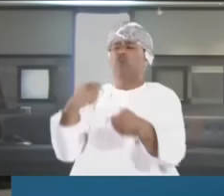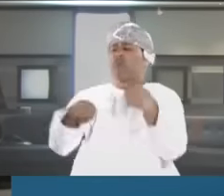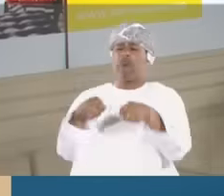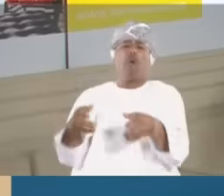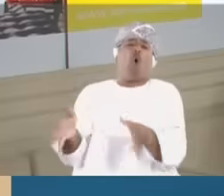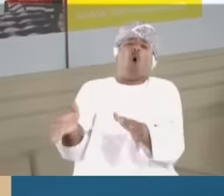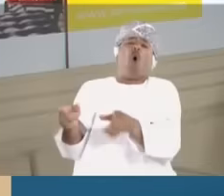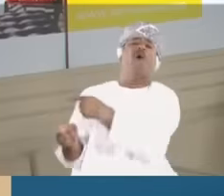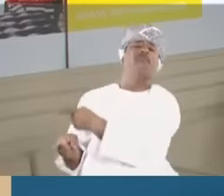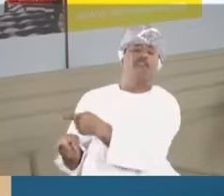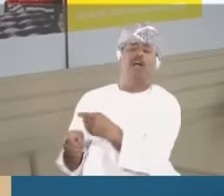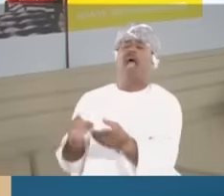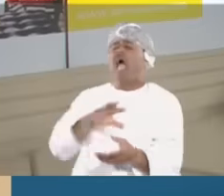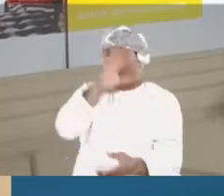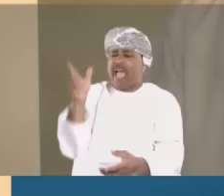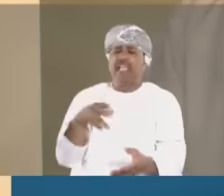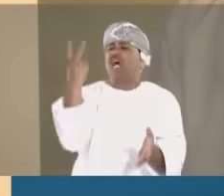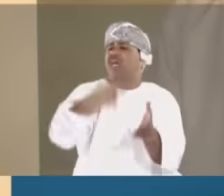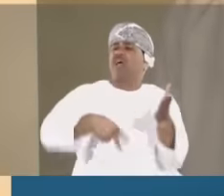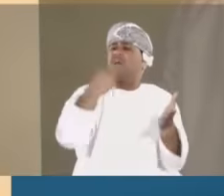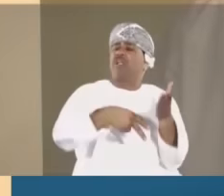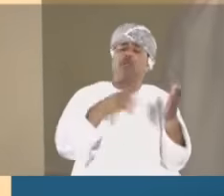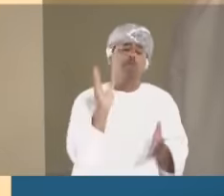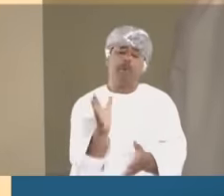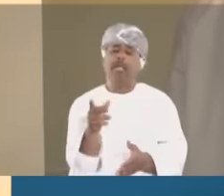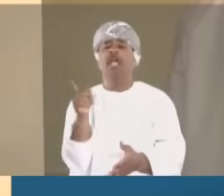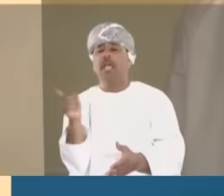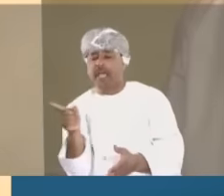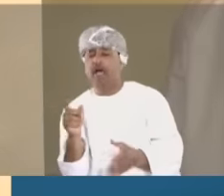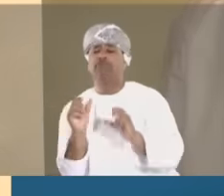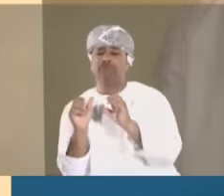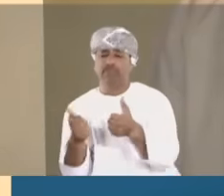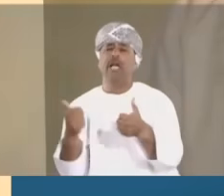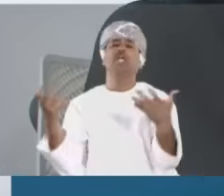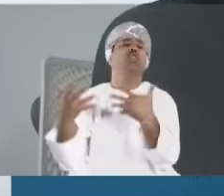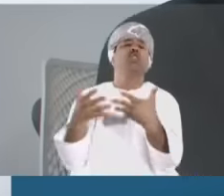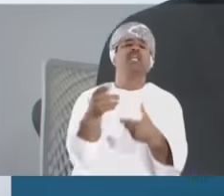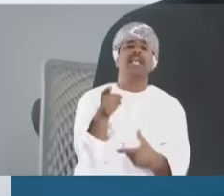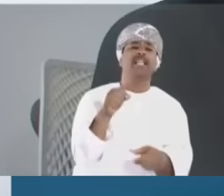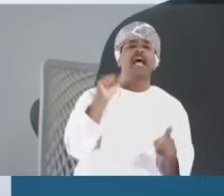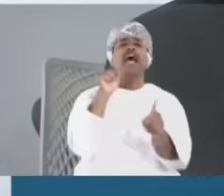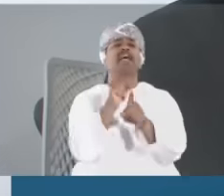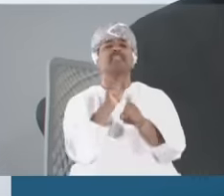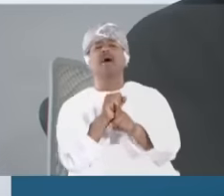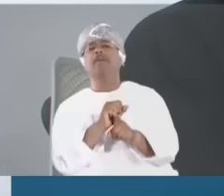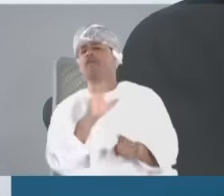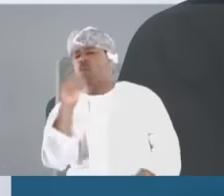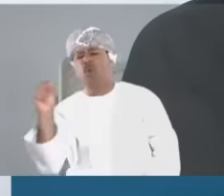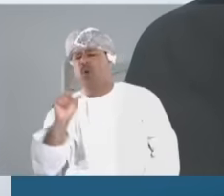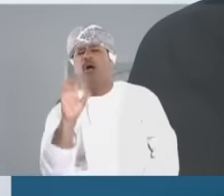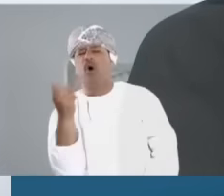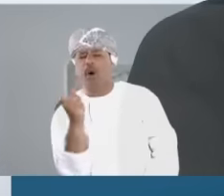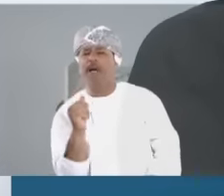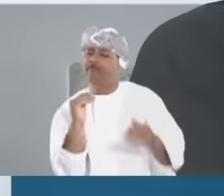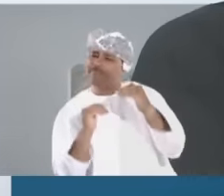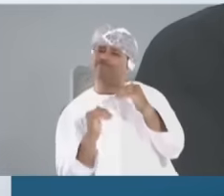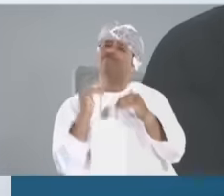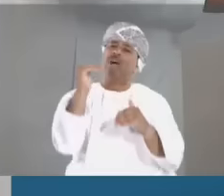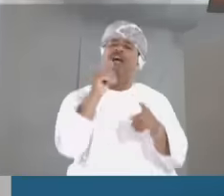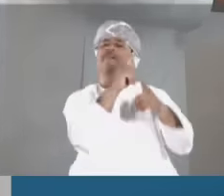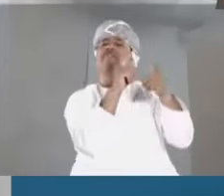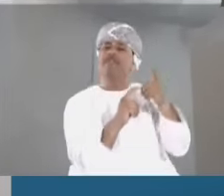والمستثمرين من تأثير أي قرارات يمكن أن تتخذ على الشركات، خاصة فيما يتعلق برفع نسب